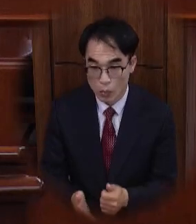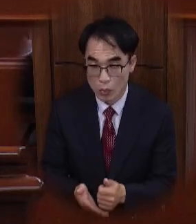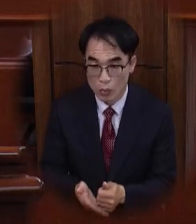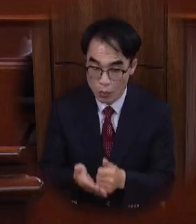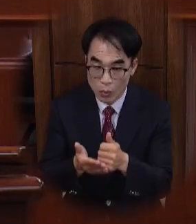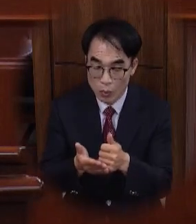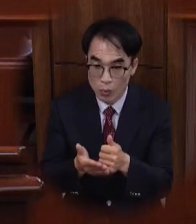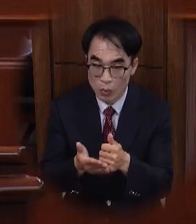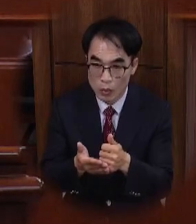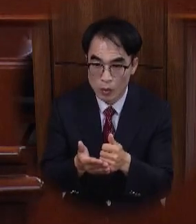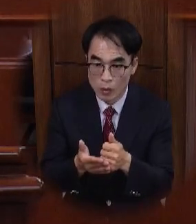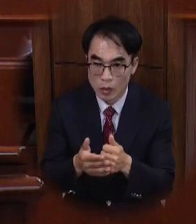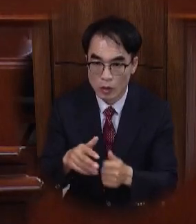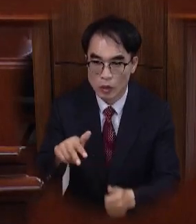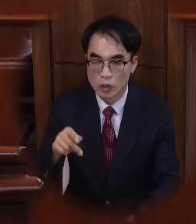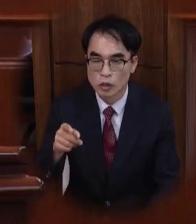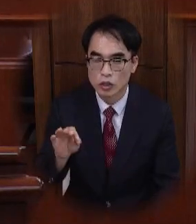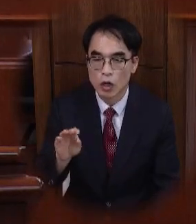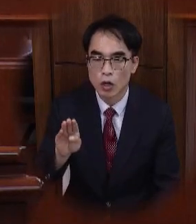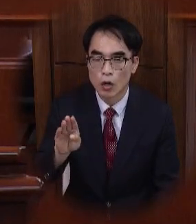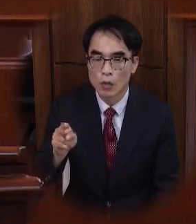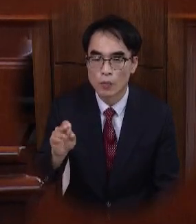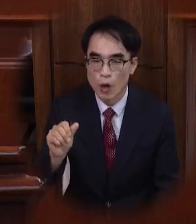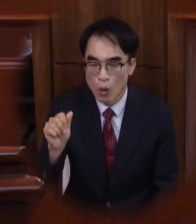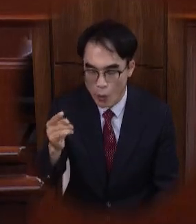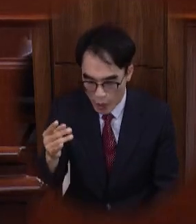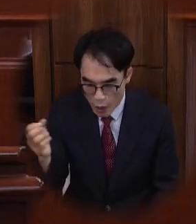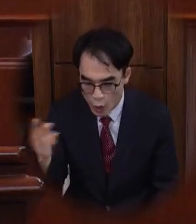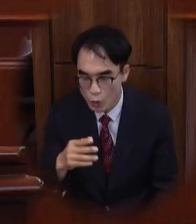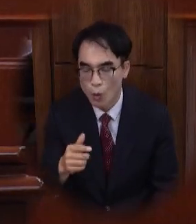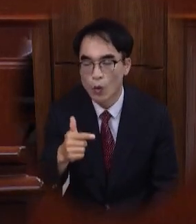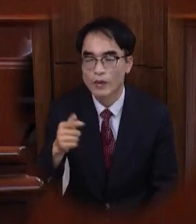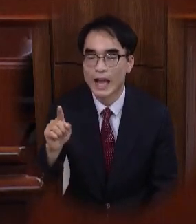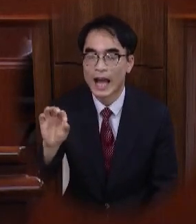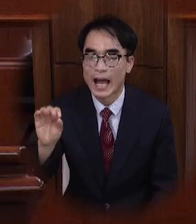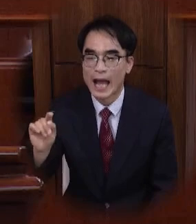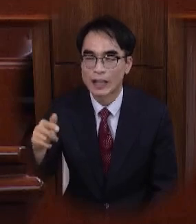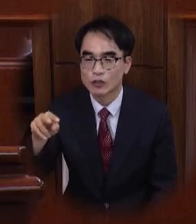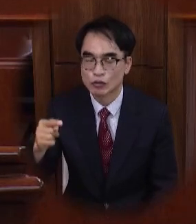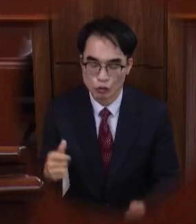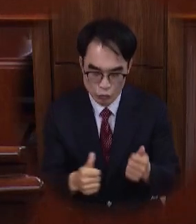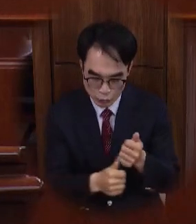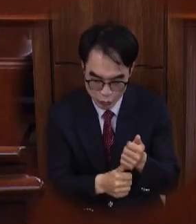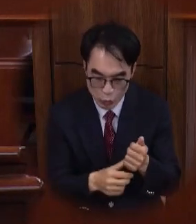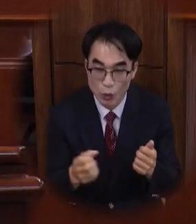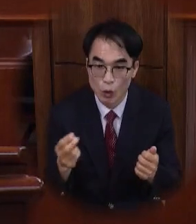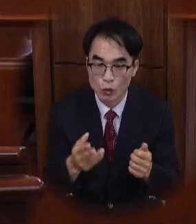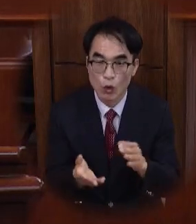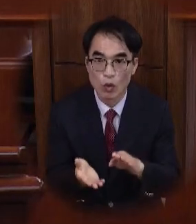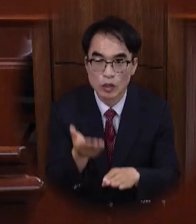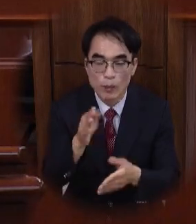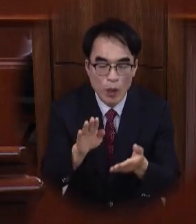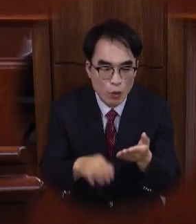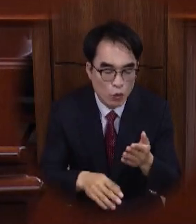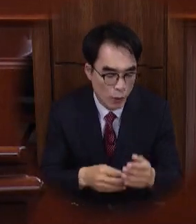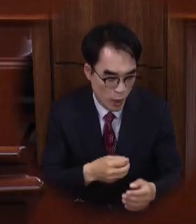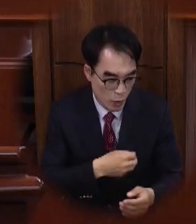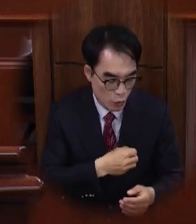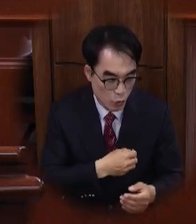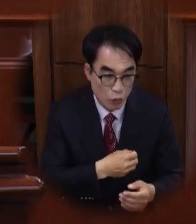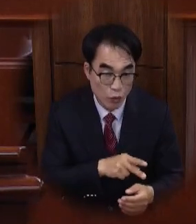존경하는 정병의 의장님과 나한수 부의장님을 비롯한 손해배 동료의원 여러분